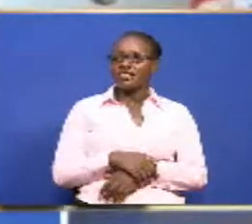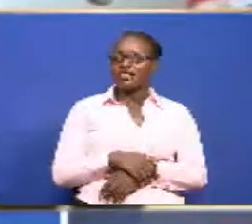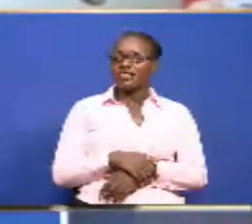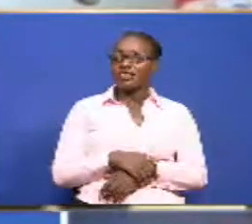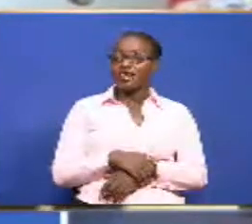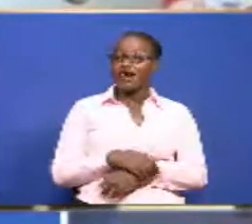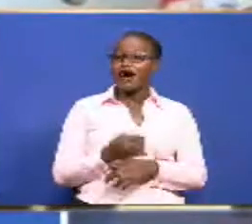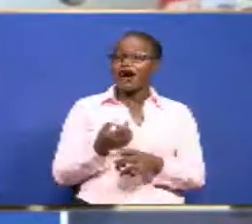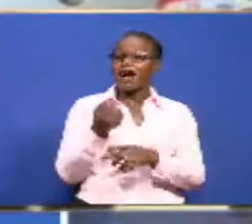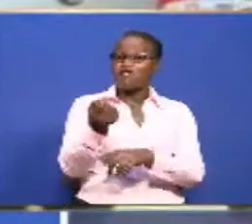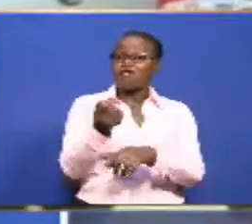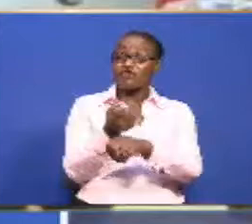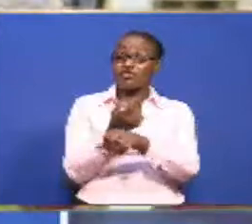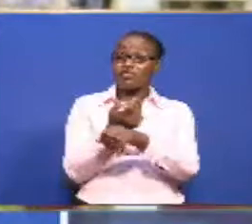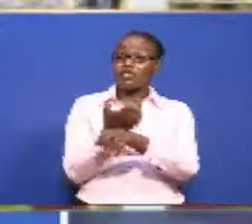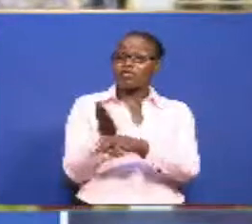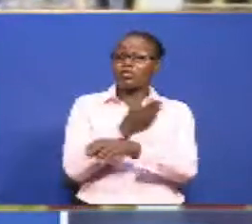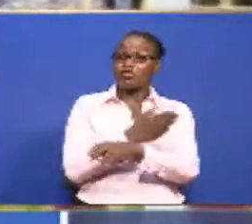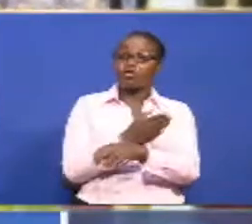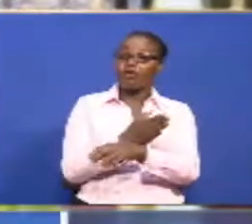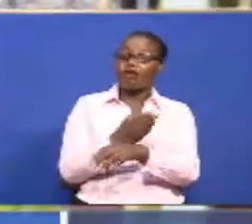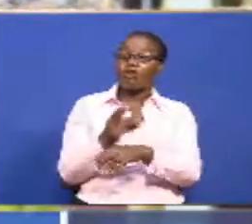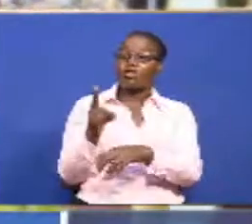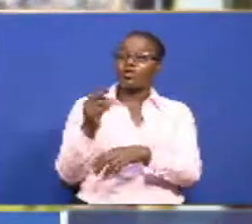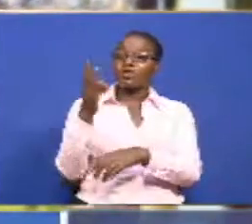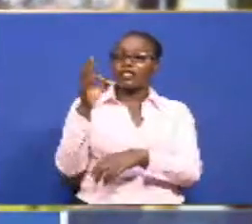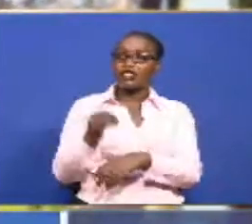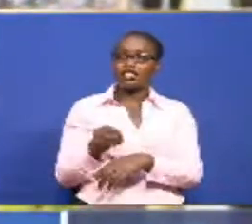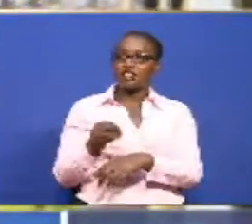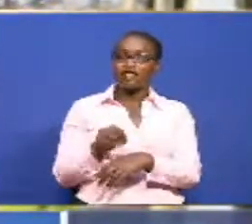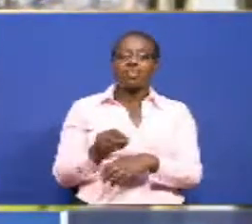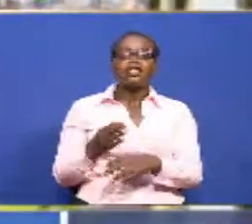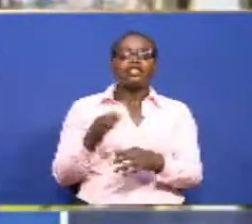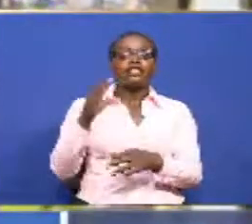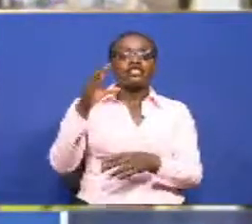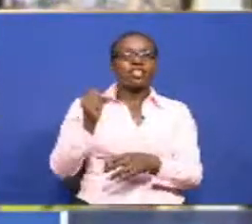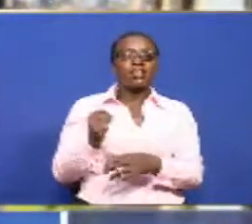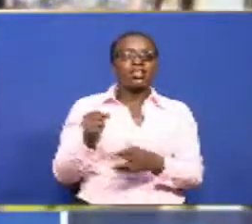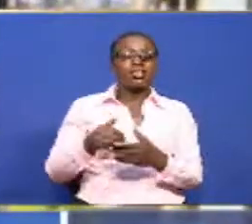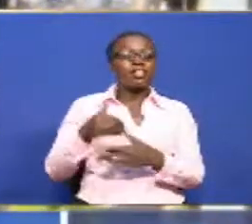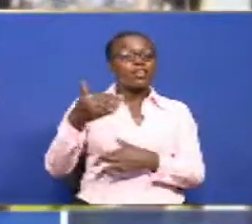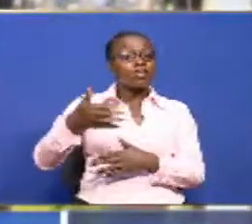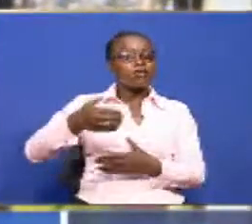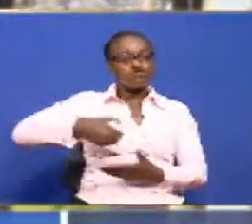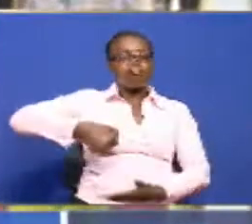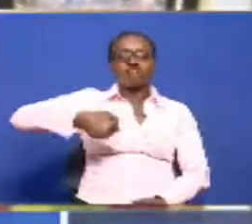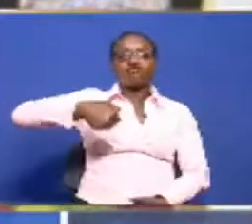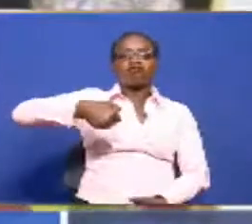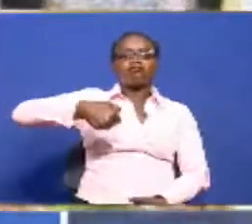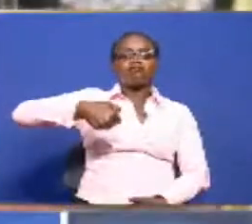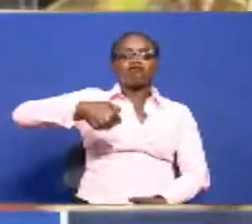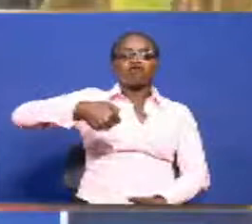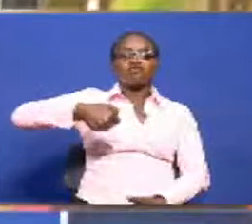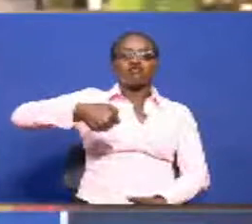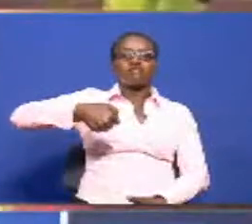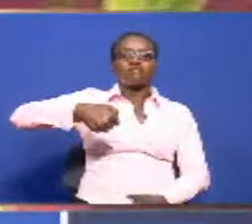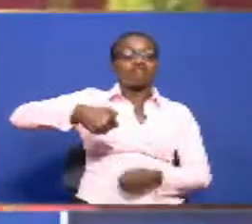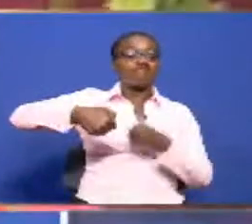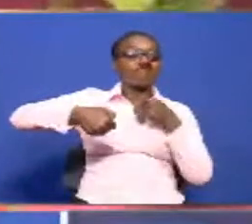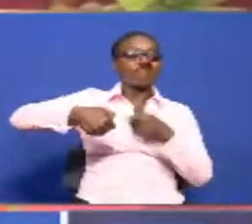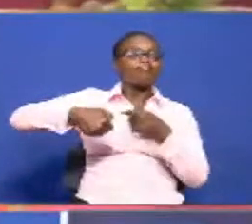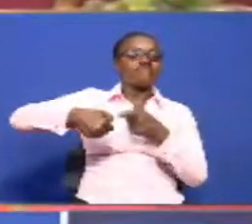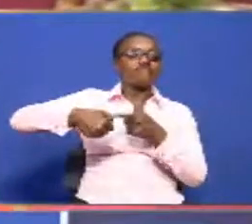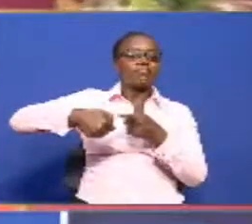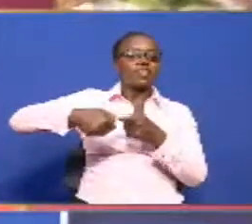Dakika chache kabla ya saa 8:30, Ukur Yatani aliondoka nje huku akiwa ameubeba mkoba wa kihistoria. Hii ndiyo